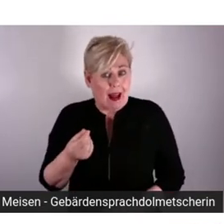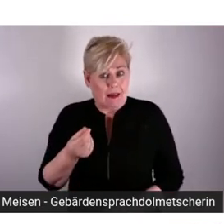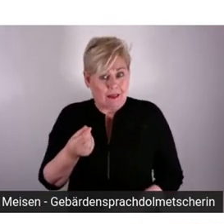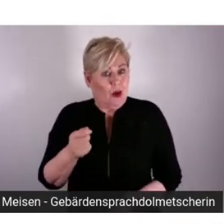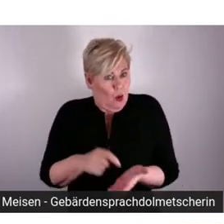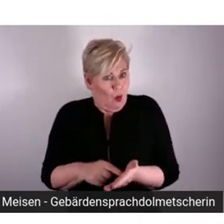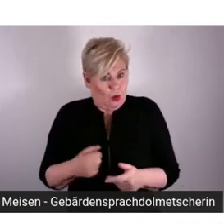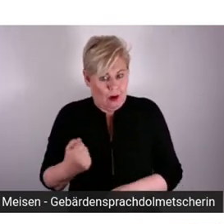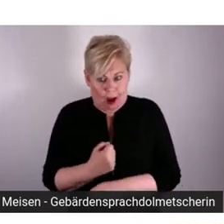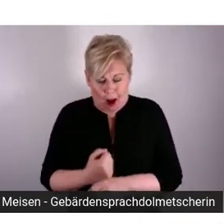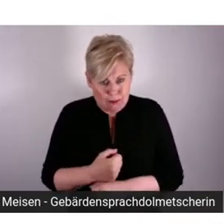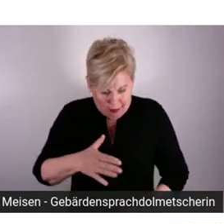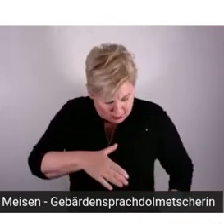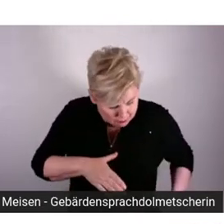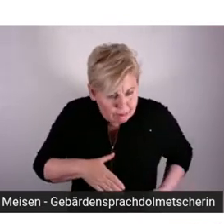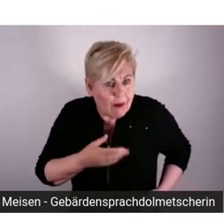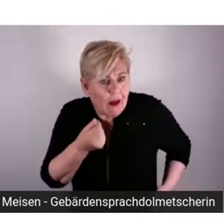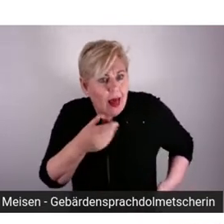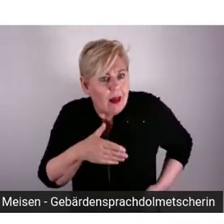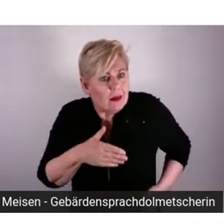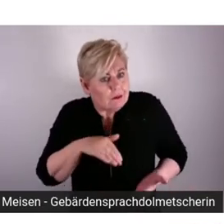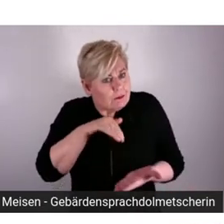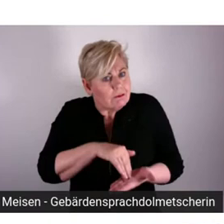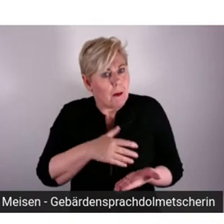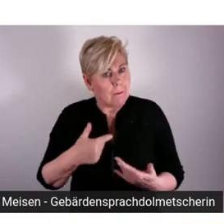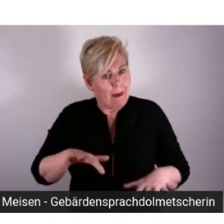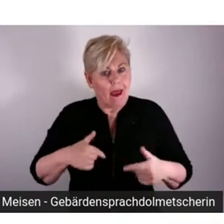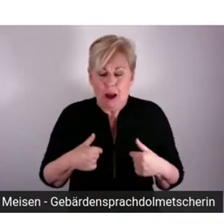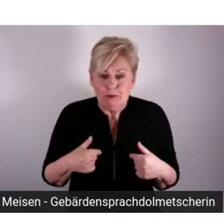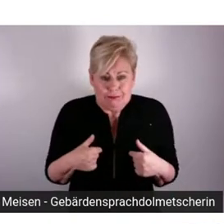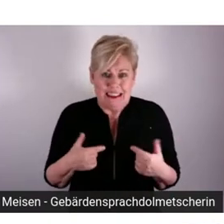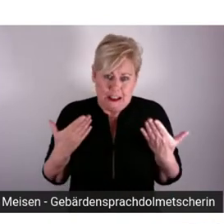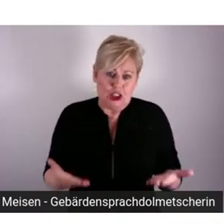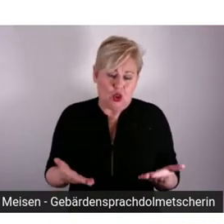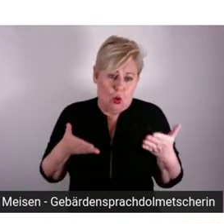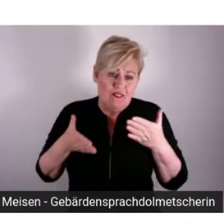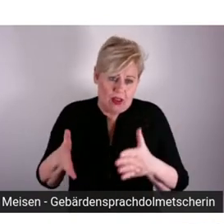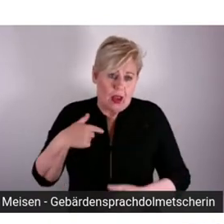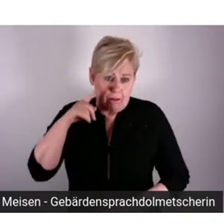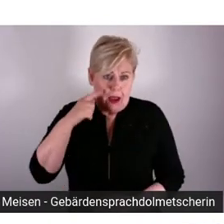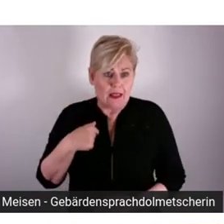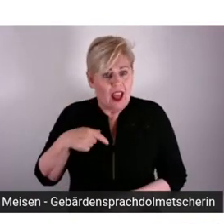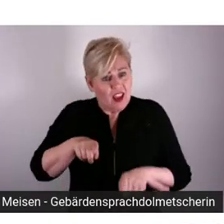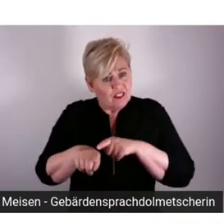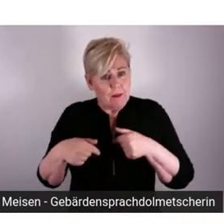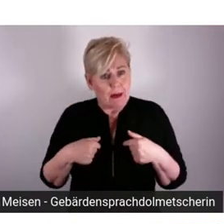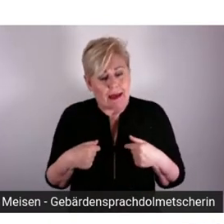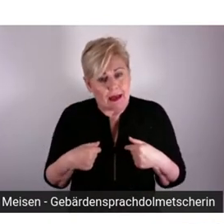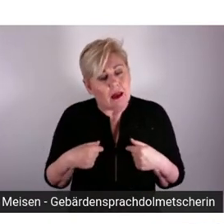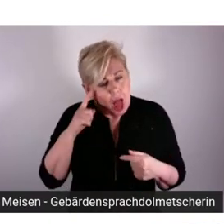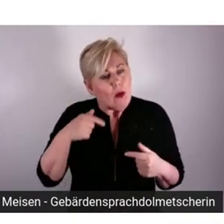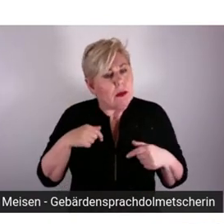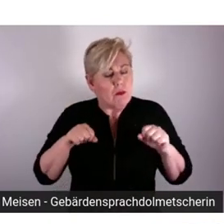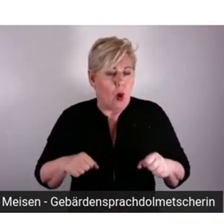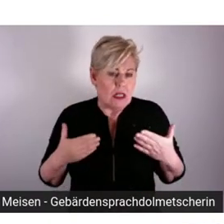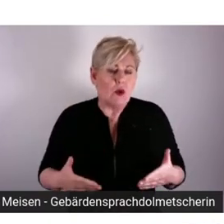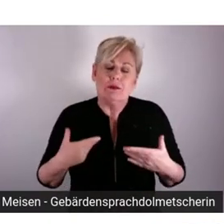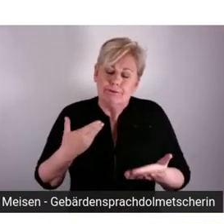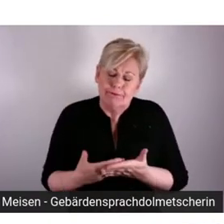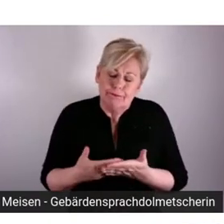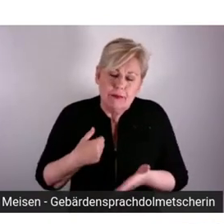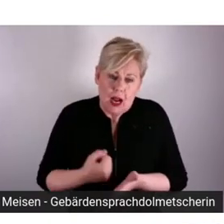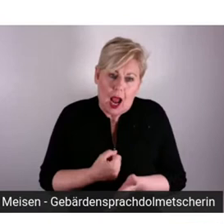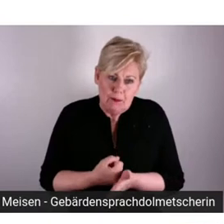eigenen Geldbeutel, dann ist es die Richtung, die wir gehen sollten. Und wir glauben als FDP, dass das möglich ist, und deshalb kämpfen wir genau dafür.